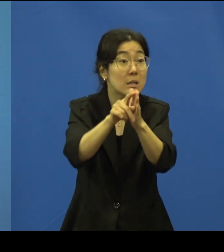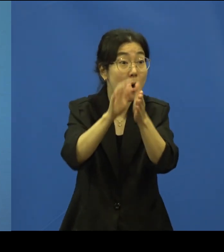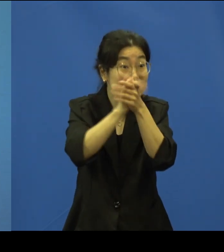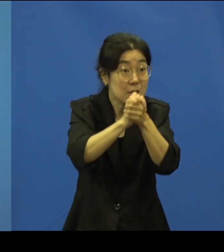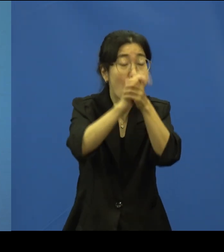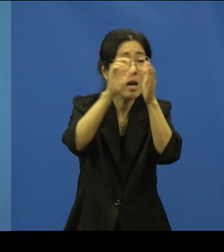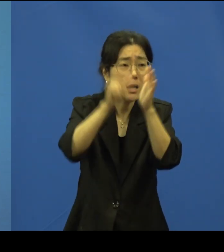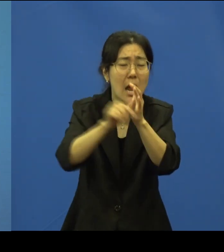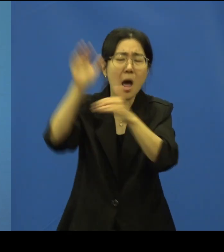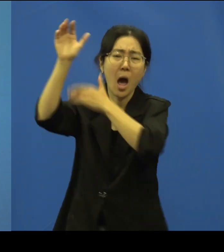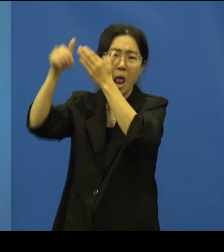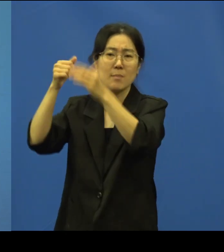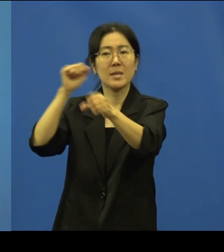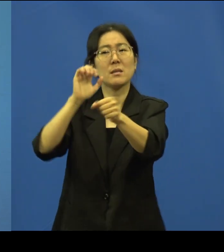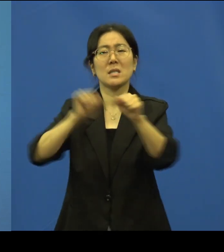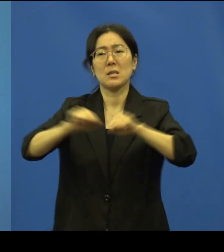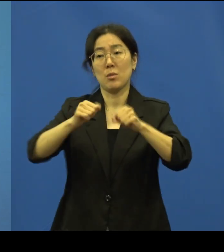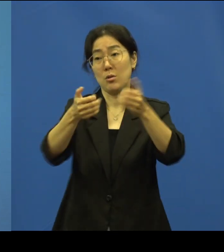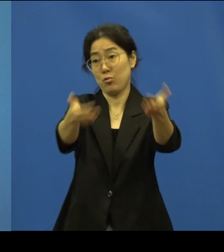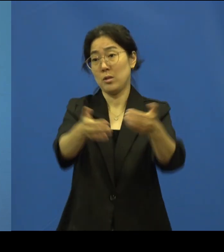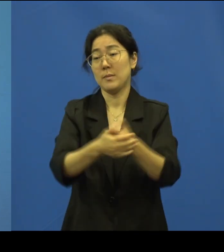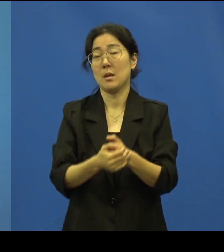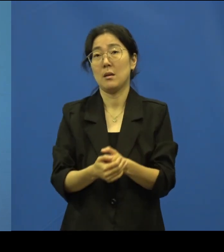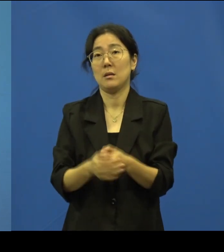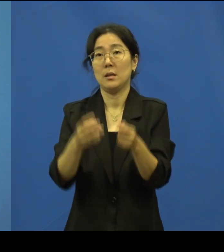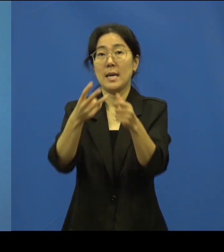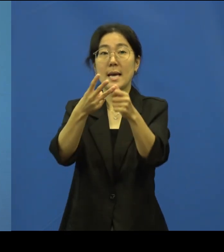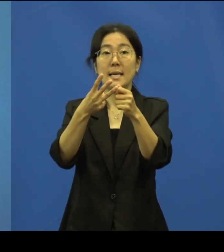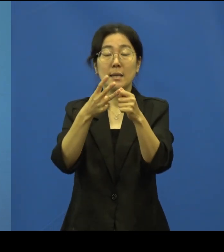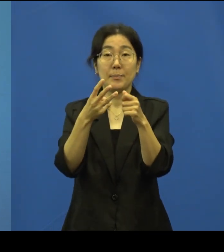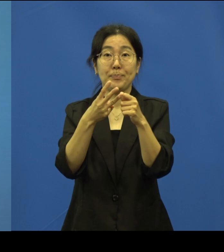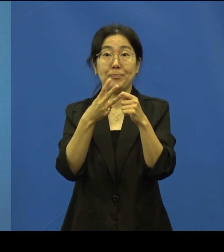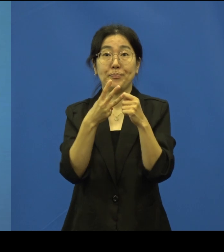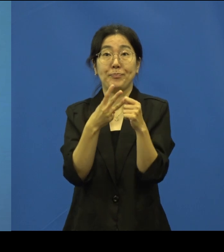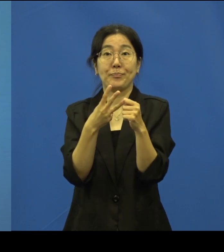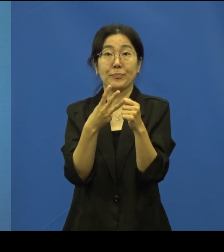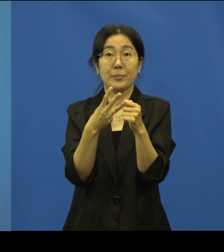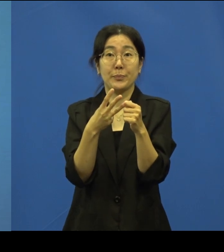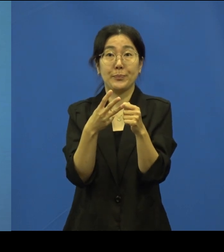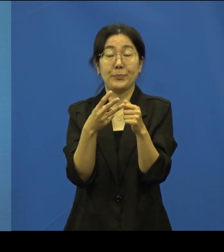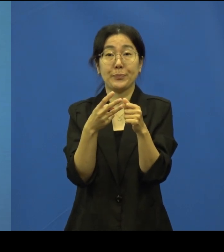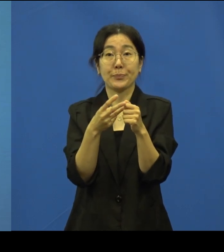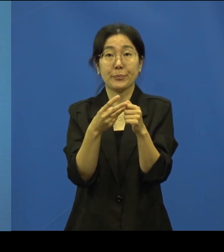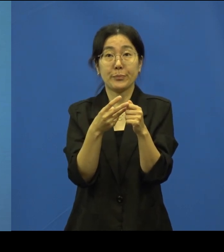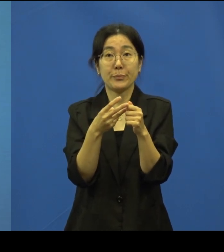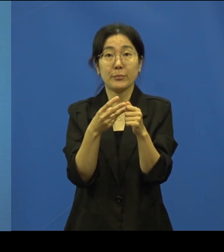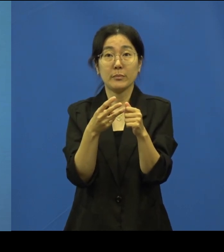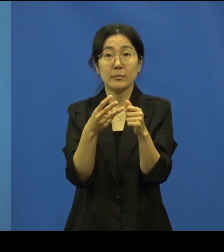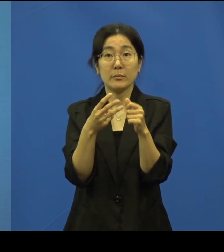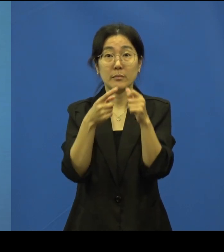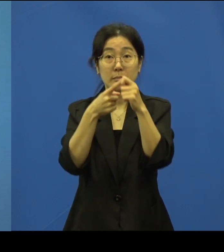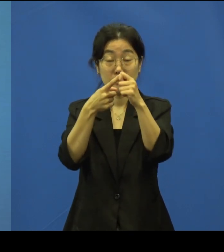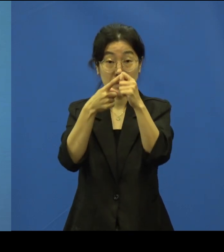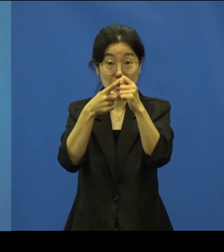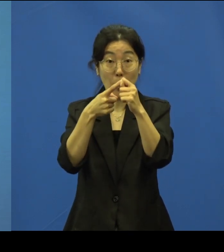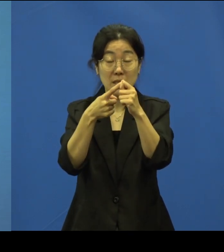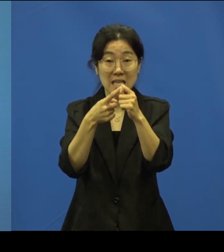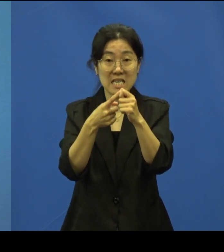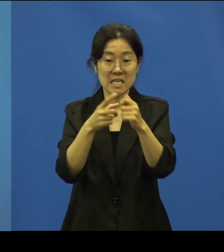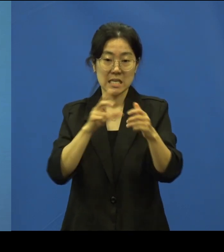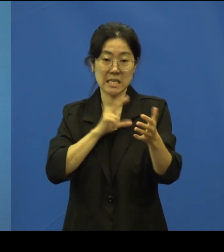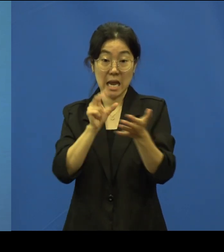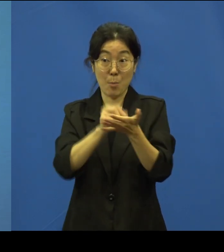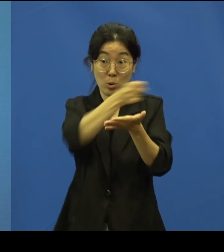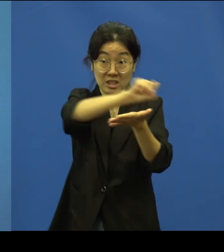믿습니다. 세 번째는 뭐냐면, 첫째는 기도 수첩에다가 기도 제목을 다 적으라고 하는 거였어요. 두 번째는 그걸